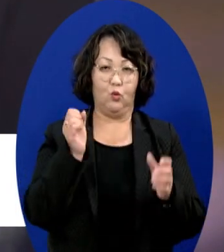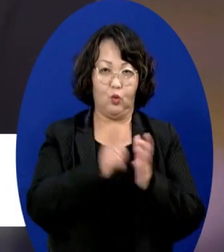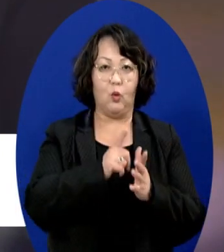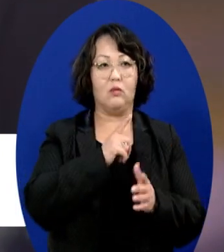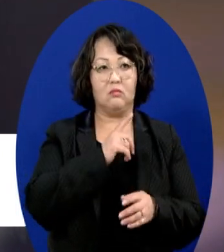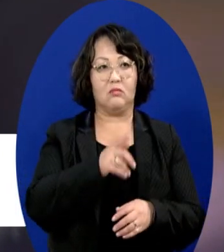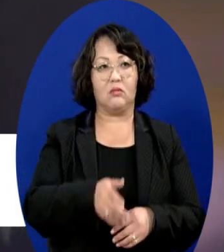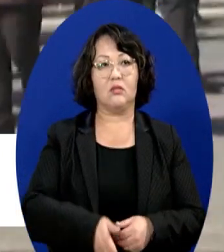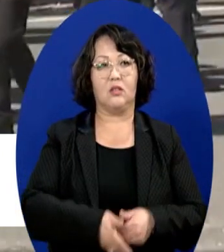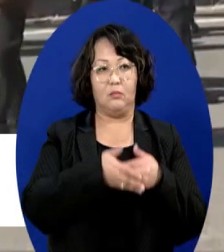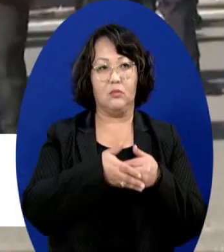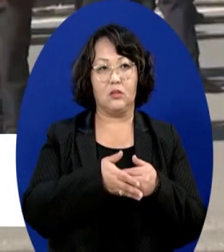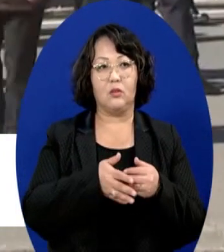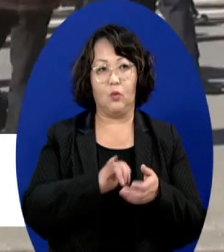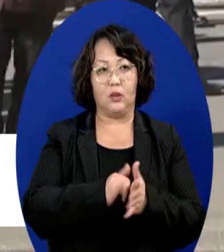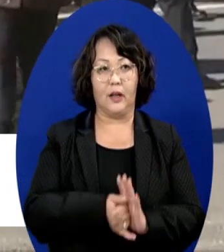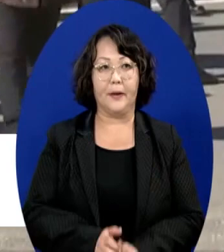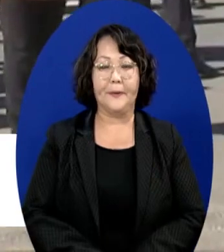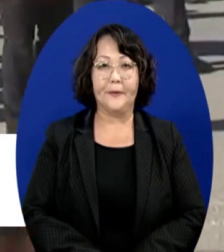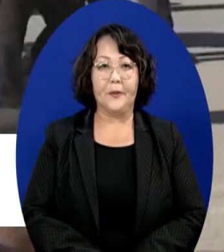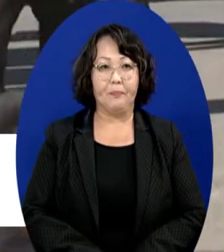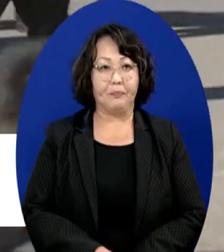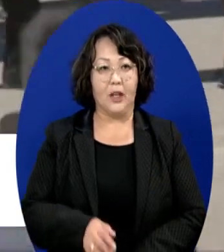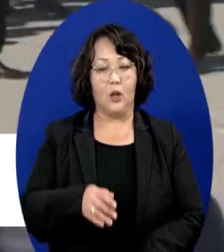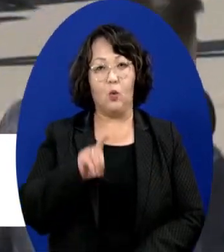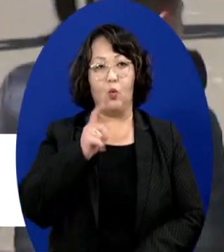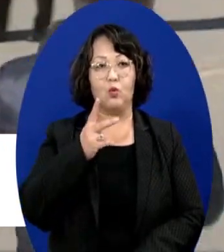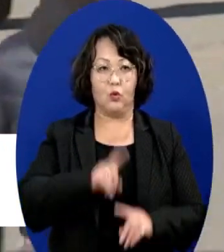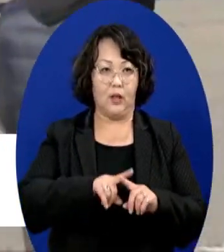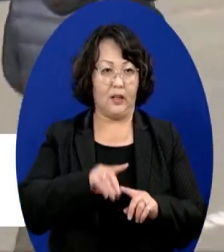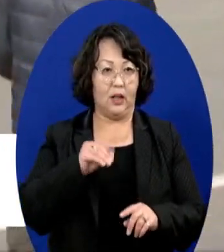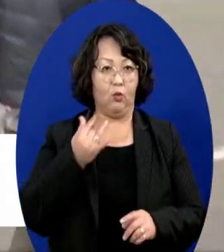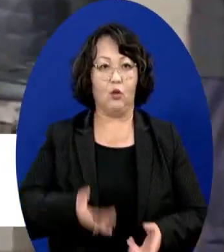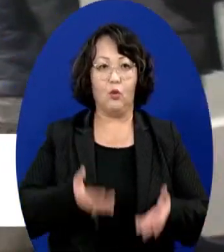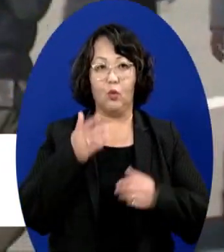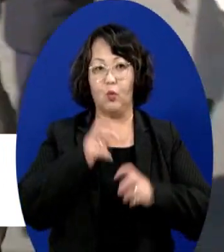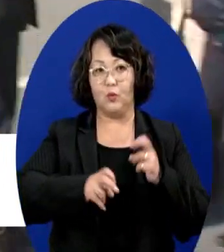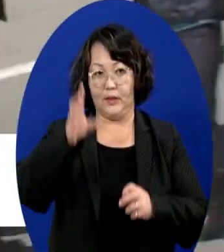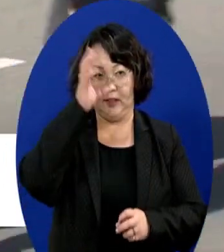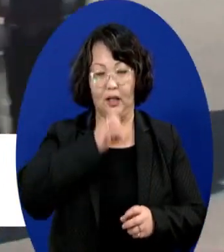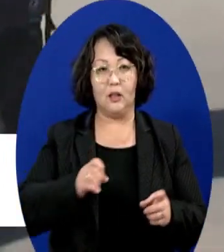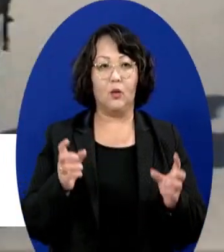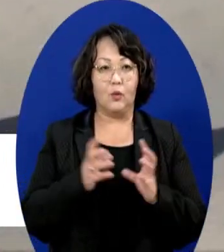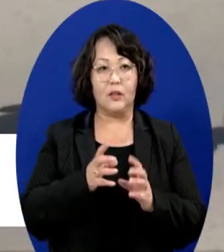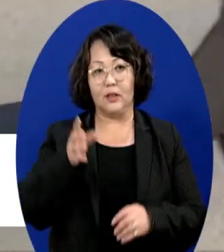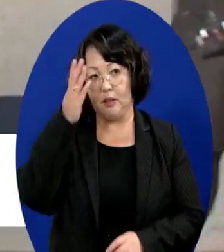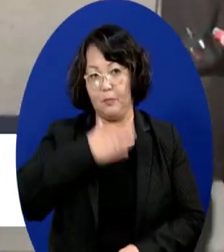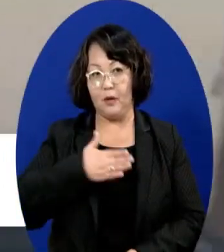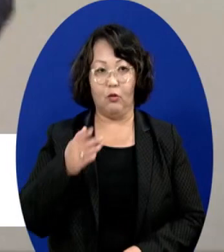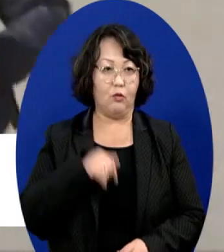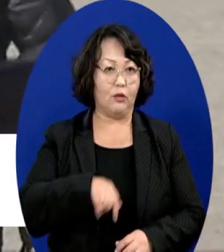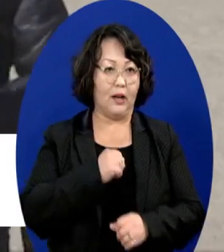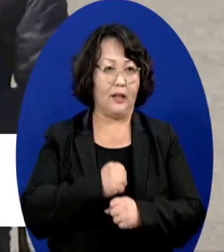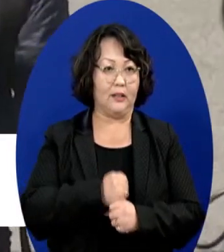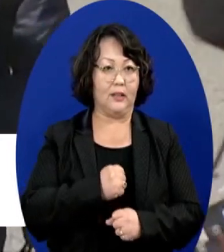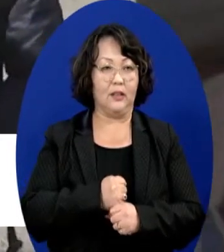мөн дэмжлэгийг хүсэж байна. За үзэгч та бүхнийг бид хүн судаа аж ахуйн хөнгөн үйлдвэрийн сайттай уулзаж байна. За сайн байна уу сайдаа. За өнөөдрийн ажлын хувьд